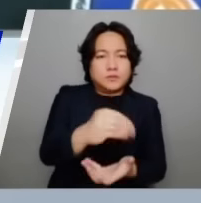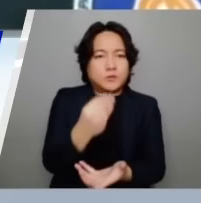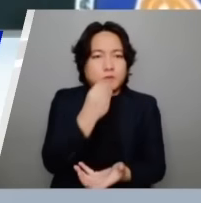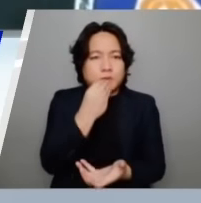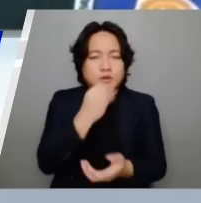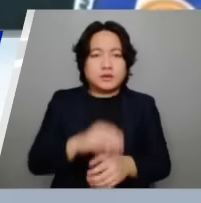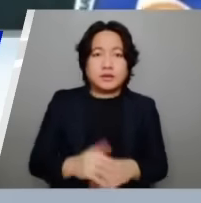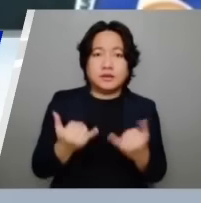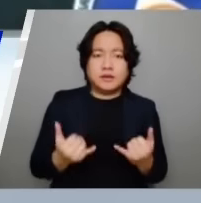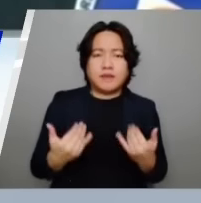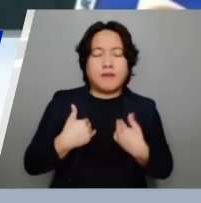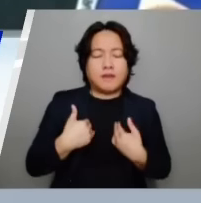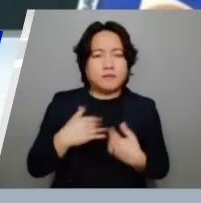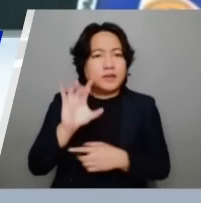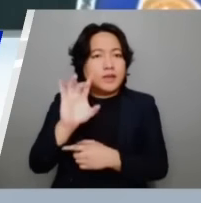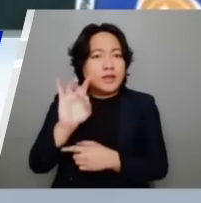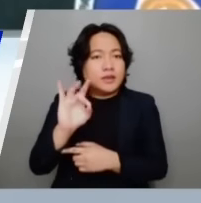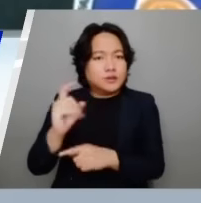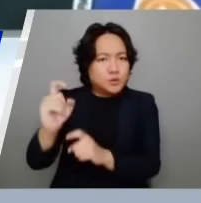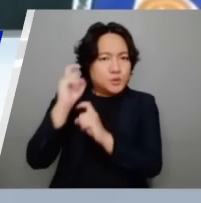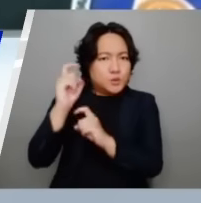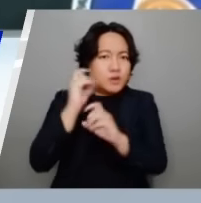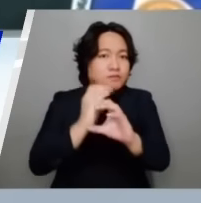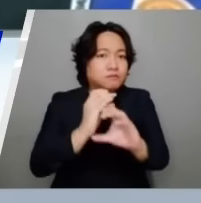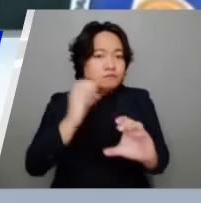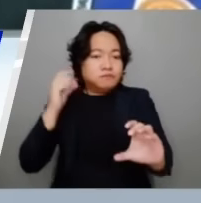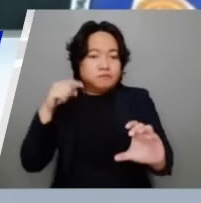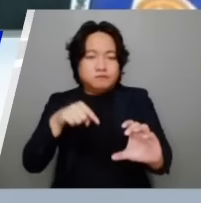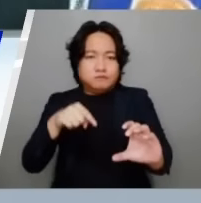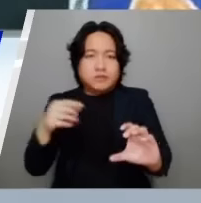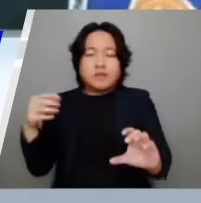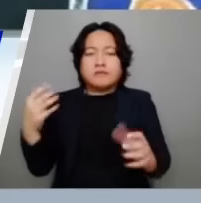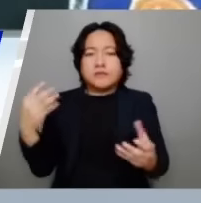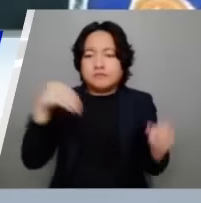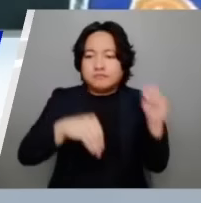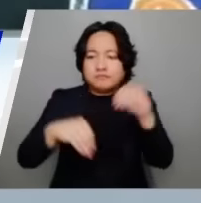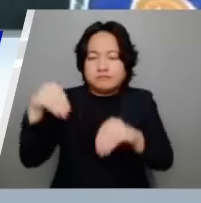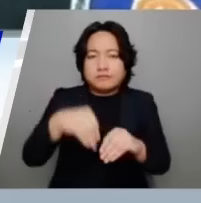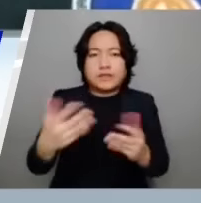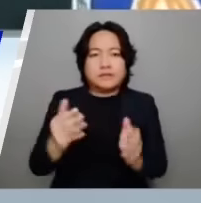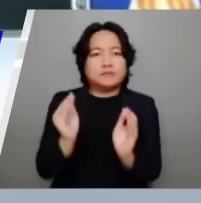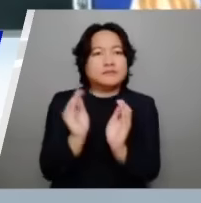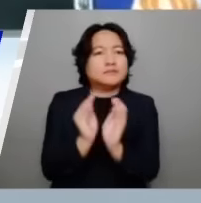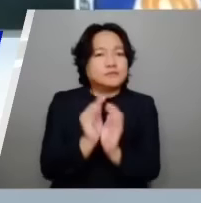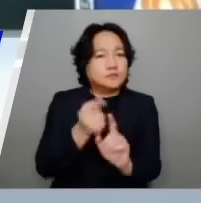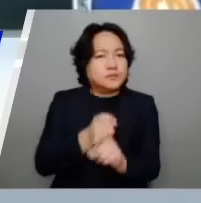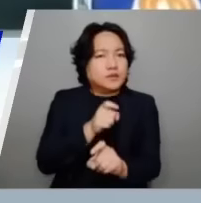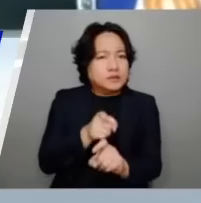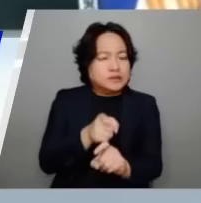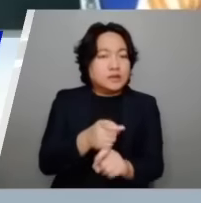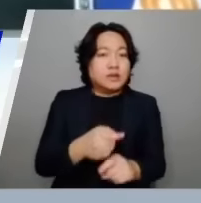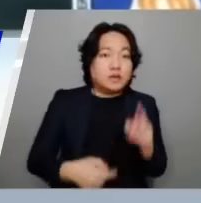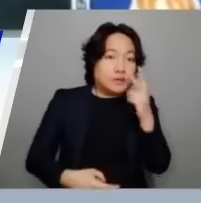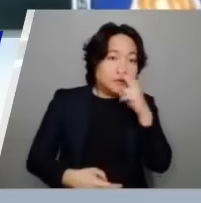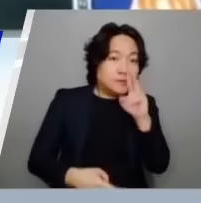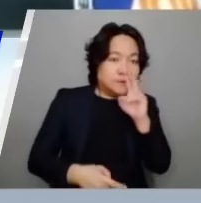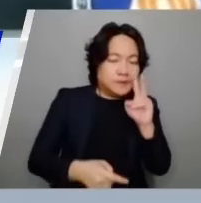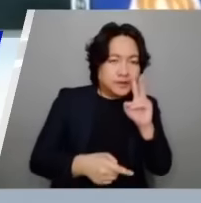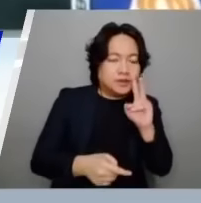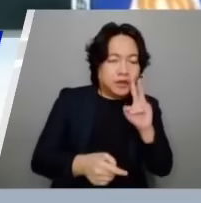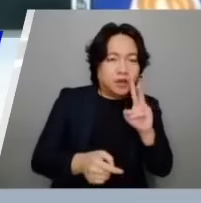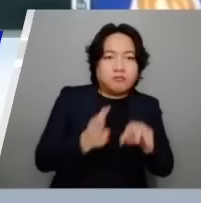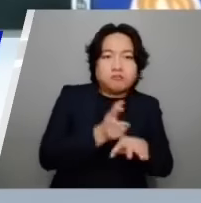ng family food packs ng DSWD from the Visayas na dadalhin dito sa Bicol para pandagdag doon